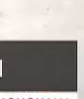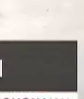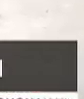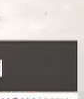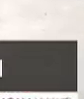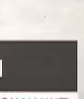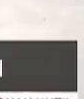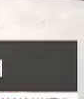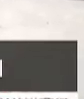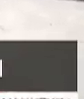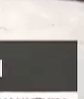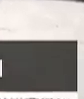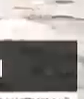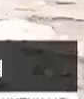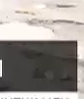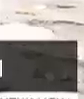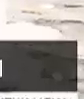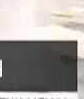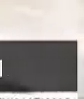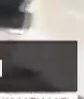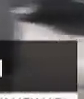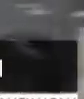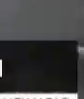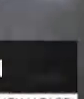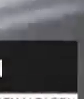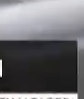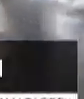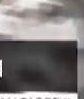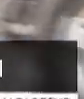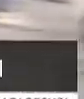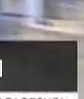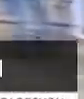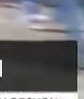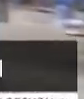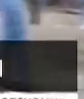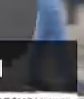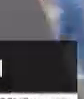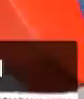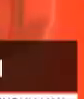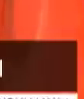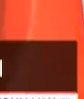Insiden kekecohan kuil, penawaran baru minggu hadapan.